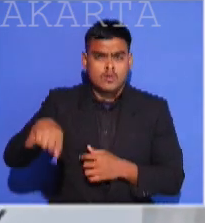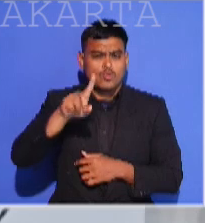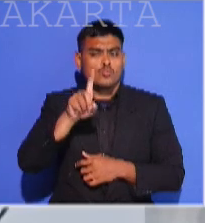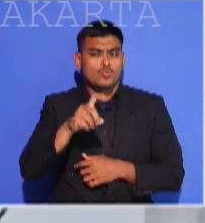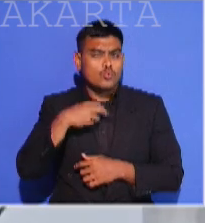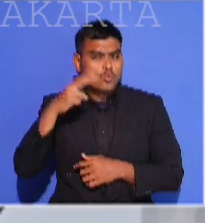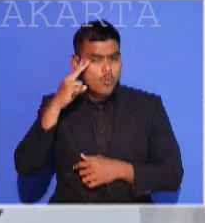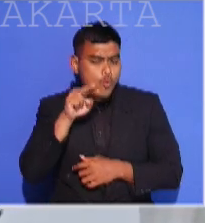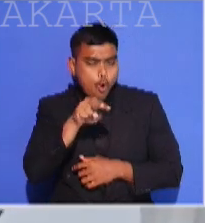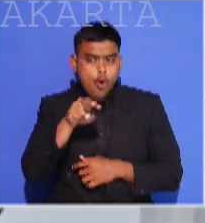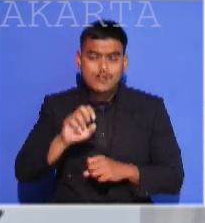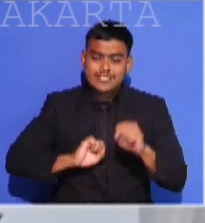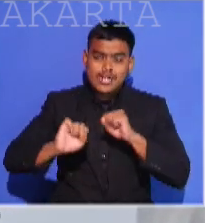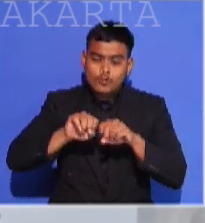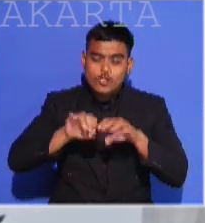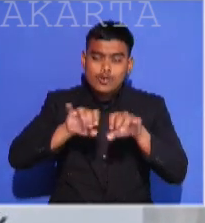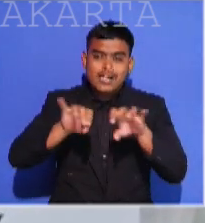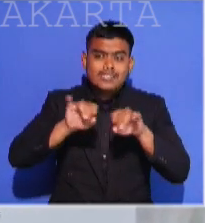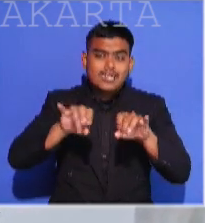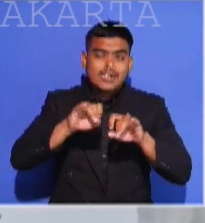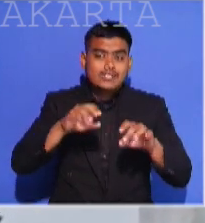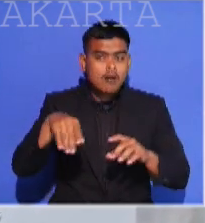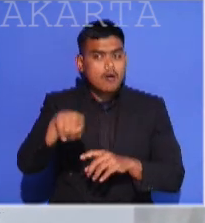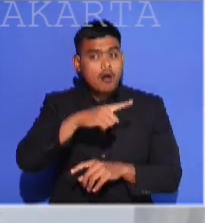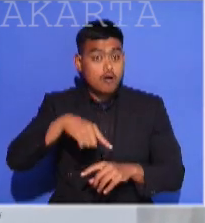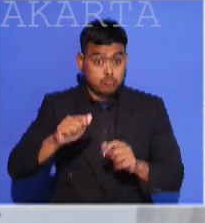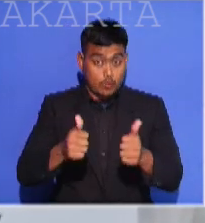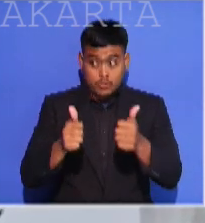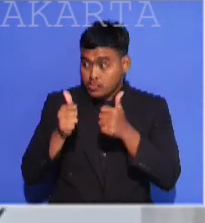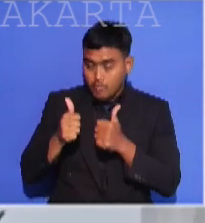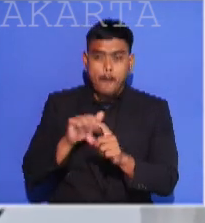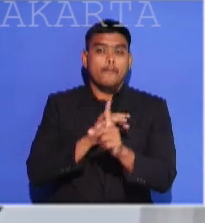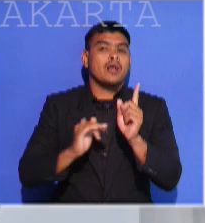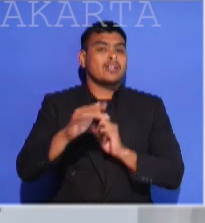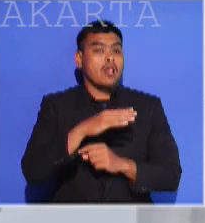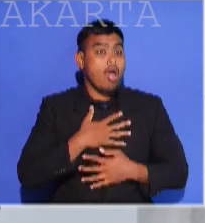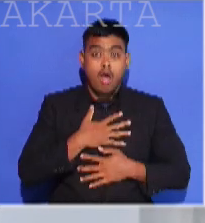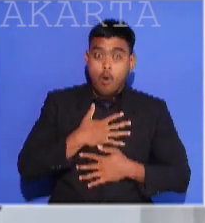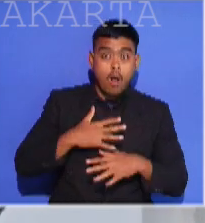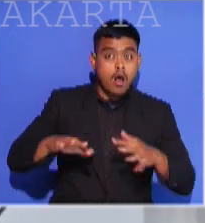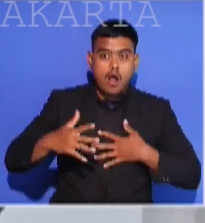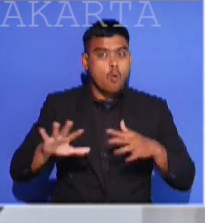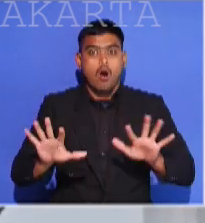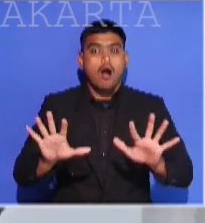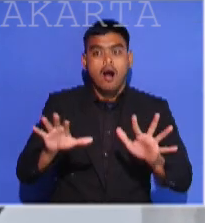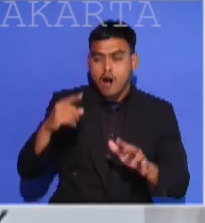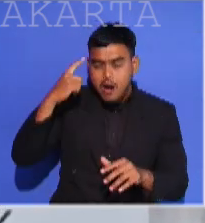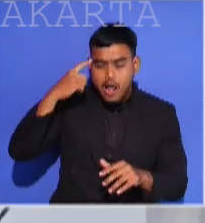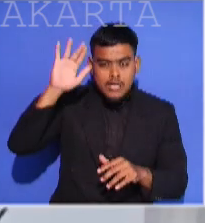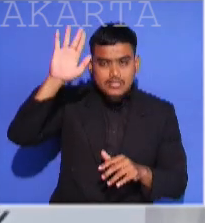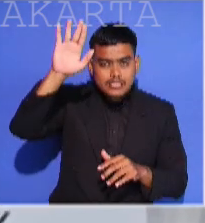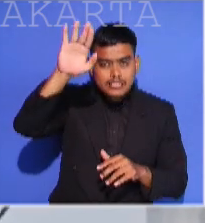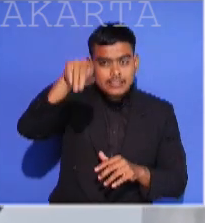sosialisasikan dalam rangka supaya masyarakat siap siaga tidak panik dan satu suu hal nilai yang